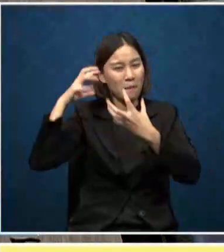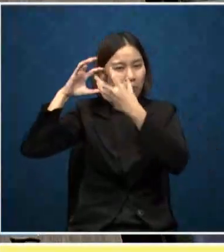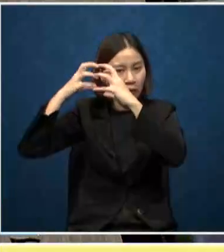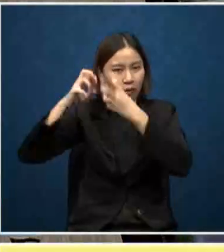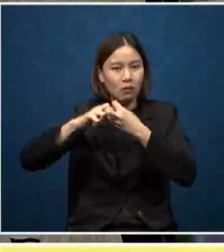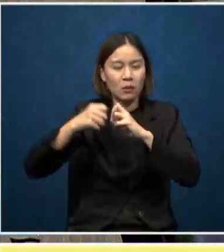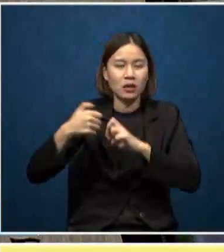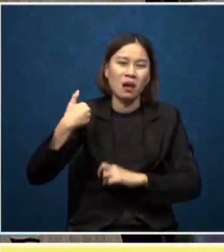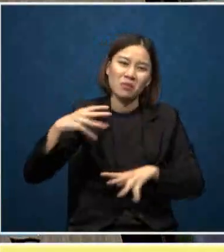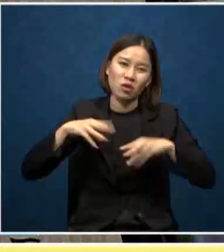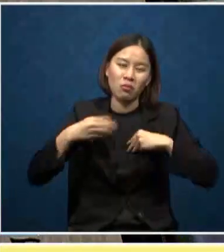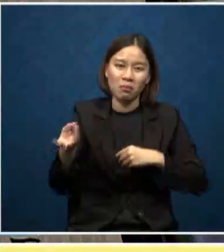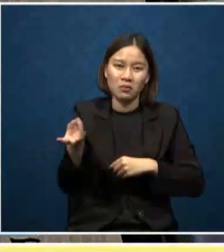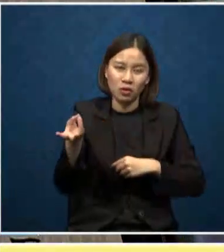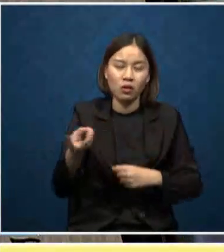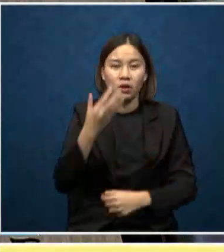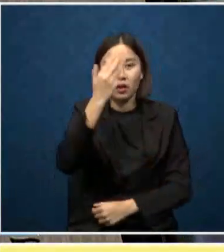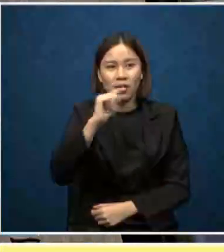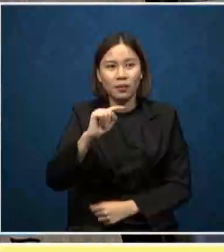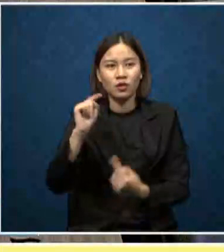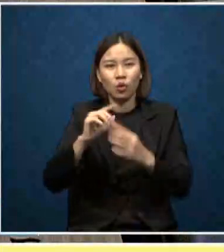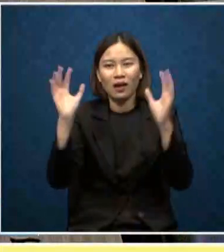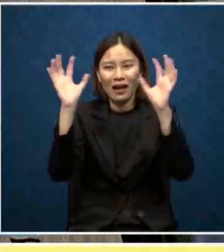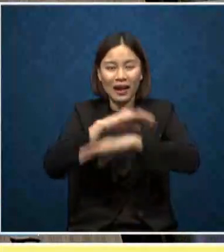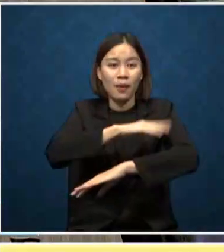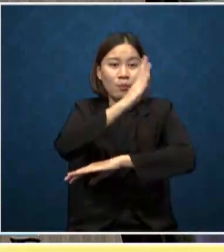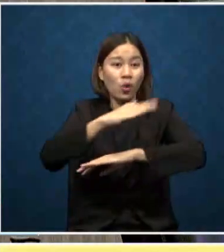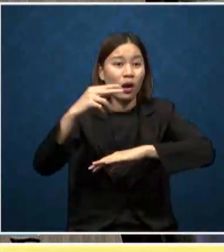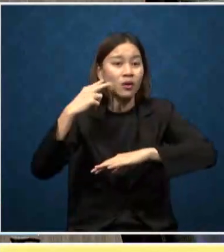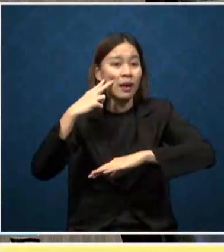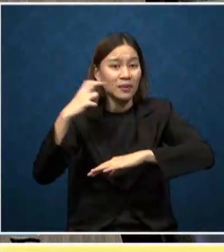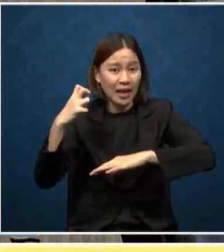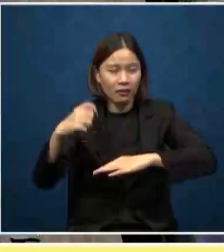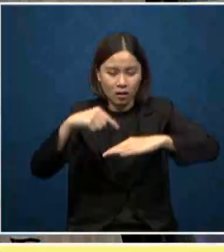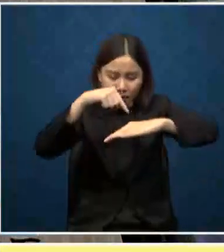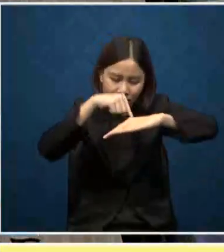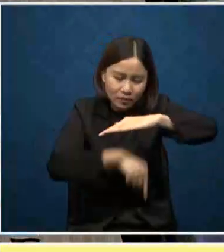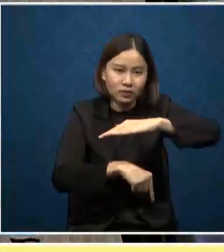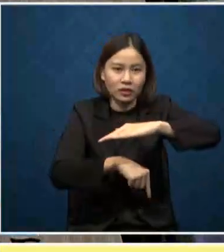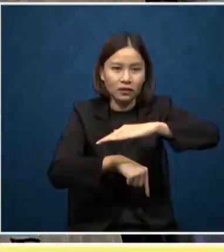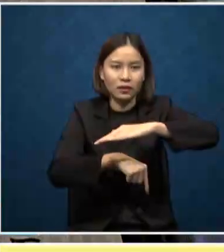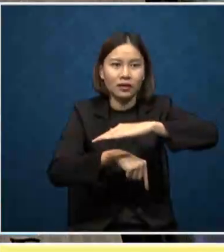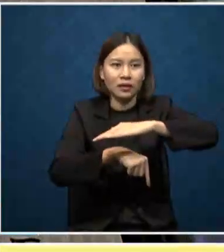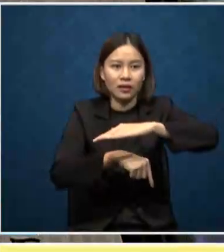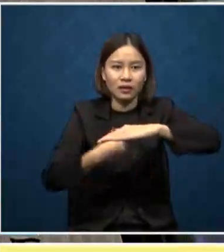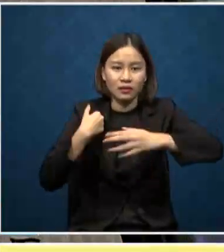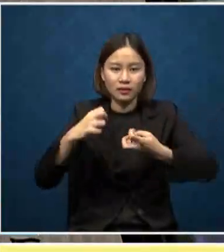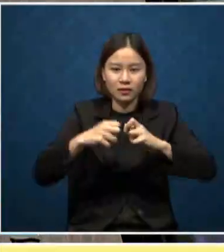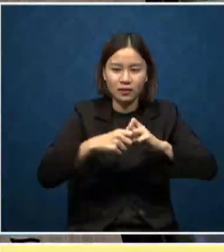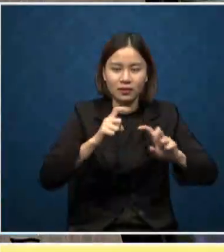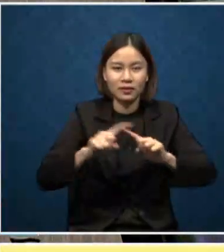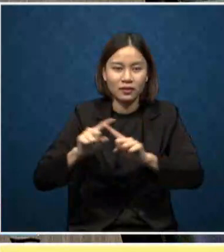จิตสิ่งที่มันเกิดขึ้นนั้นเป็นยอดภูเขาน้ำแข็งเท่านั้นเองใต้ฐานภูเขาน้ำแข็งนั้นมีอีกมากมายความ